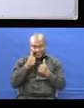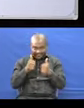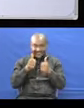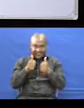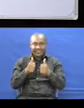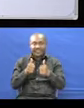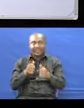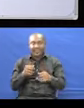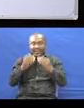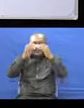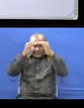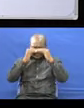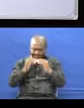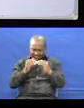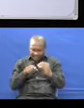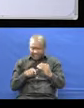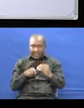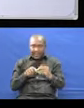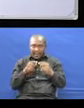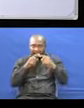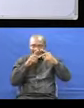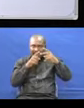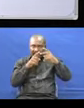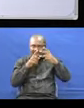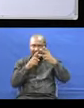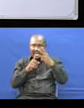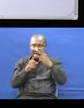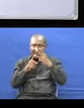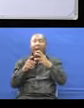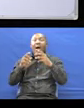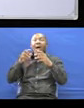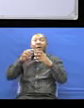1, 2, 3. Aha, vema kabisa. Vingapi vimewekwa kivuli?